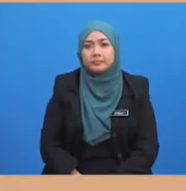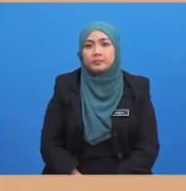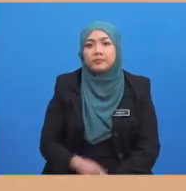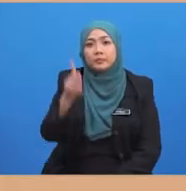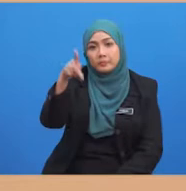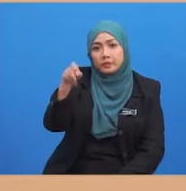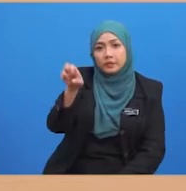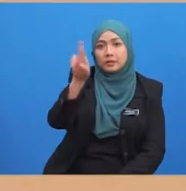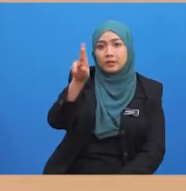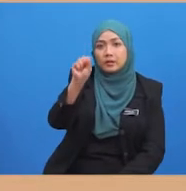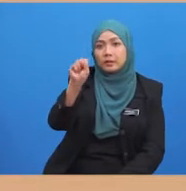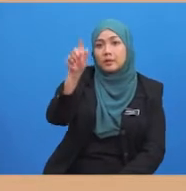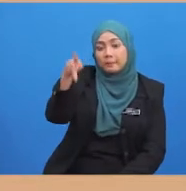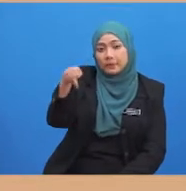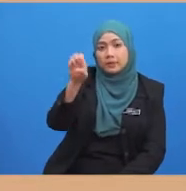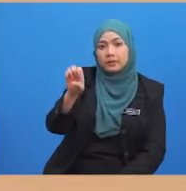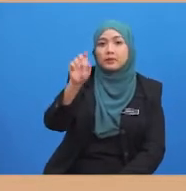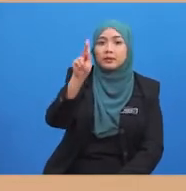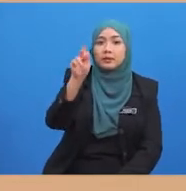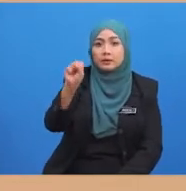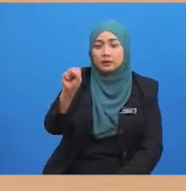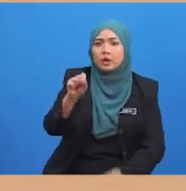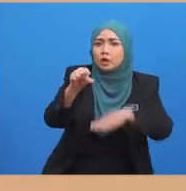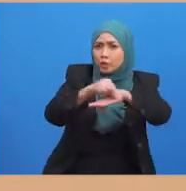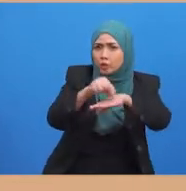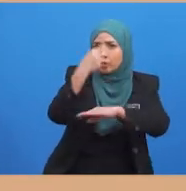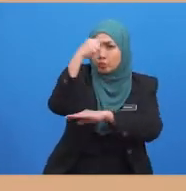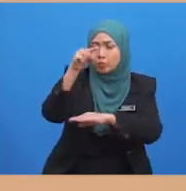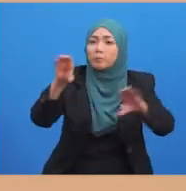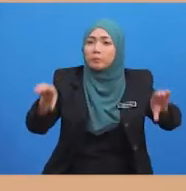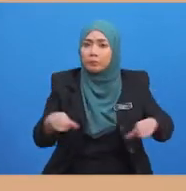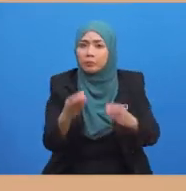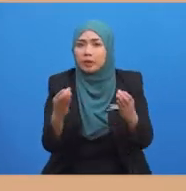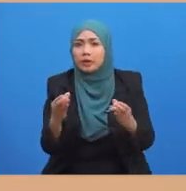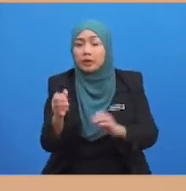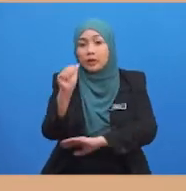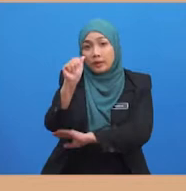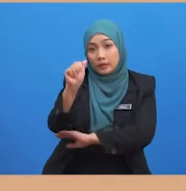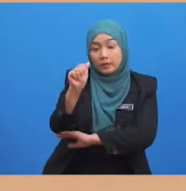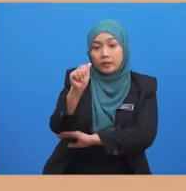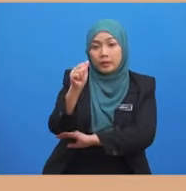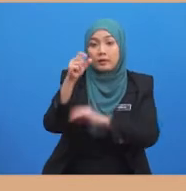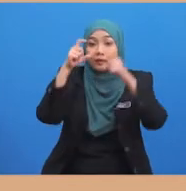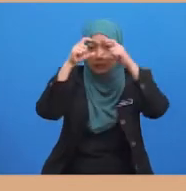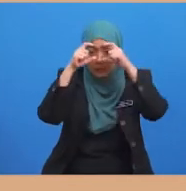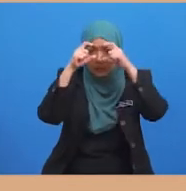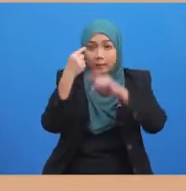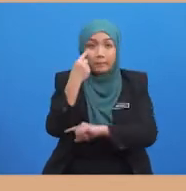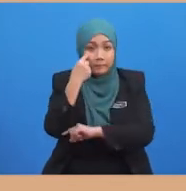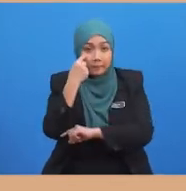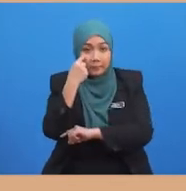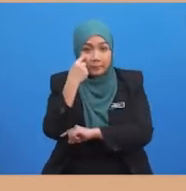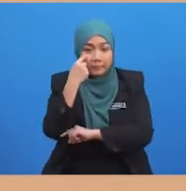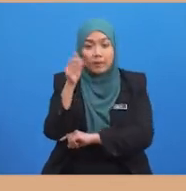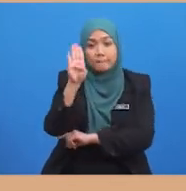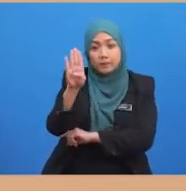Perspex digunakan untuk membuat A. Cermin mata,